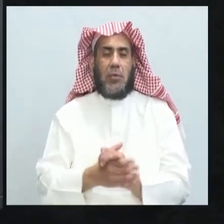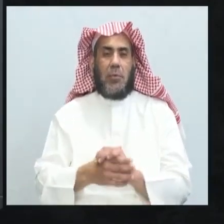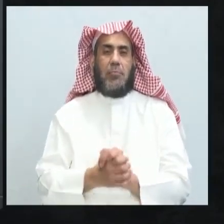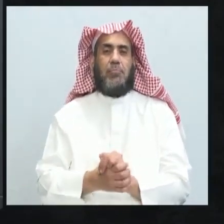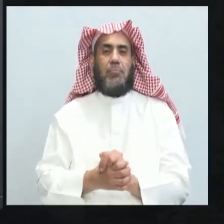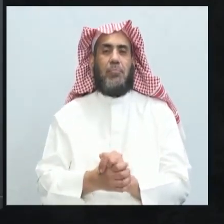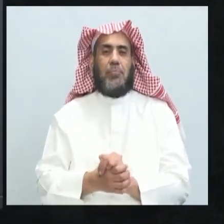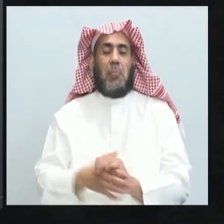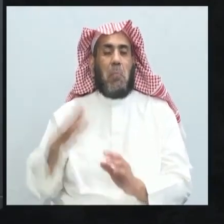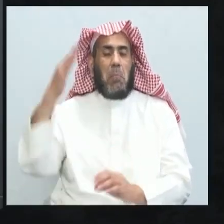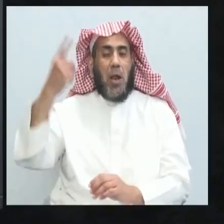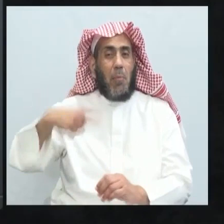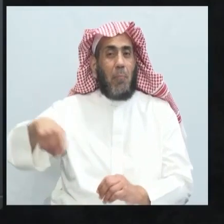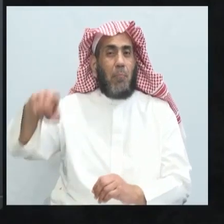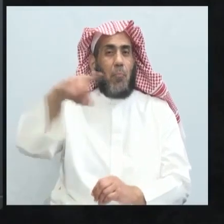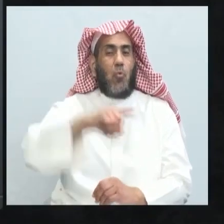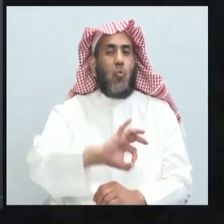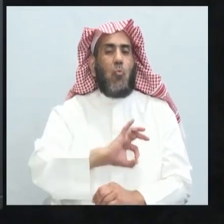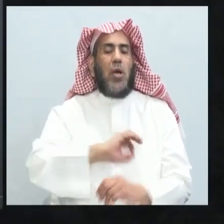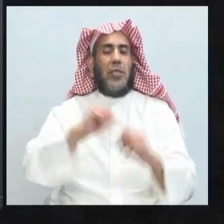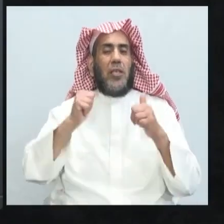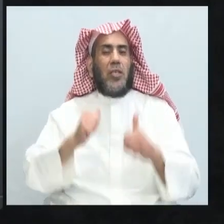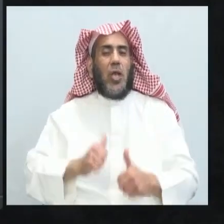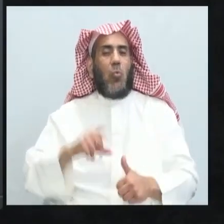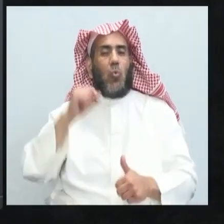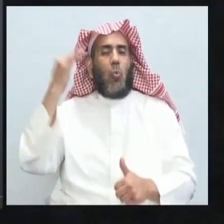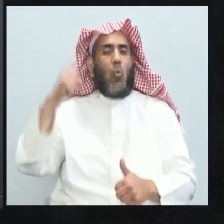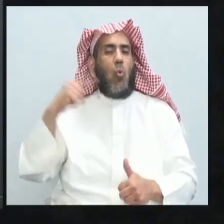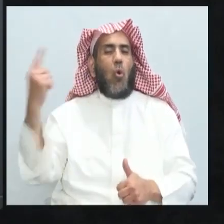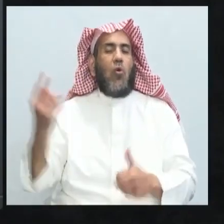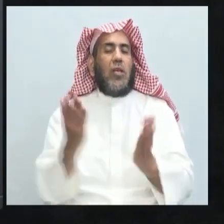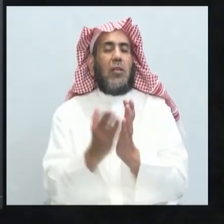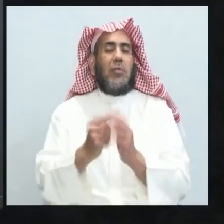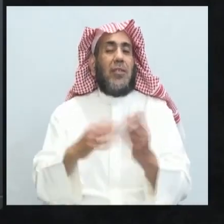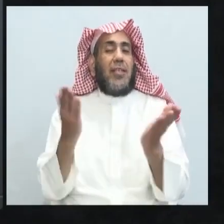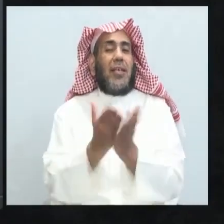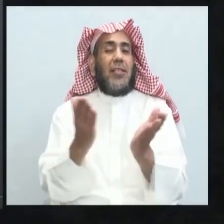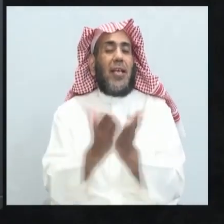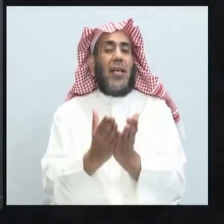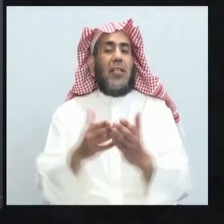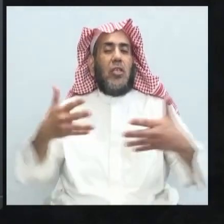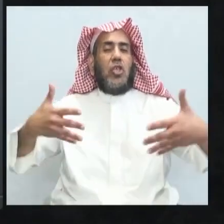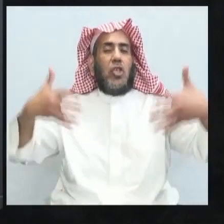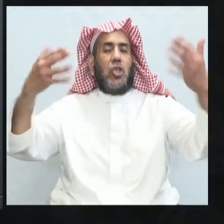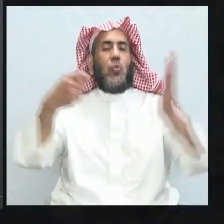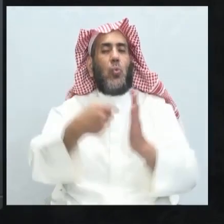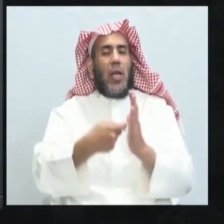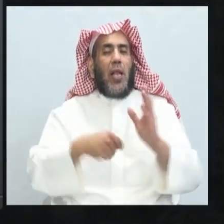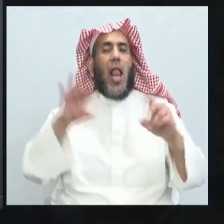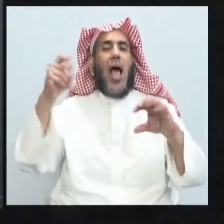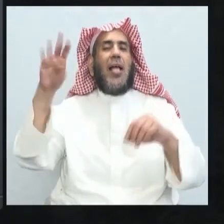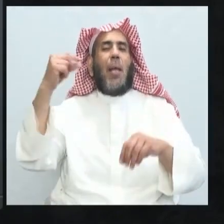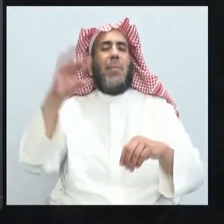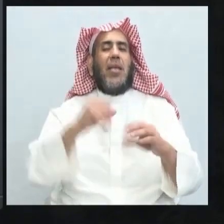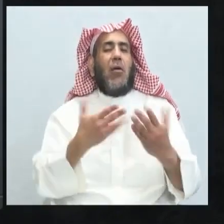اجمعين مرحبا بكم اعزائي الطلاب والطالبات في درس جديد بدروس ماده الدراسات الادبيه كنا قد تحدثنا عن الدرس الماضي عن